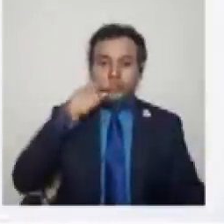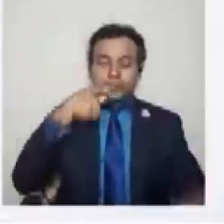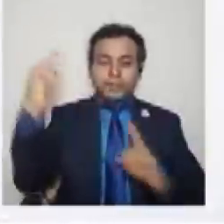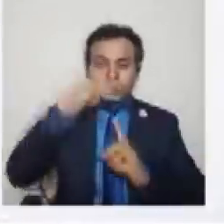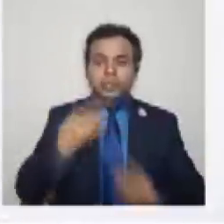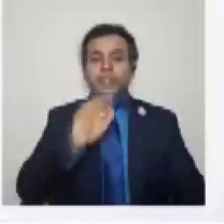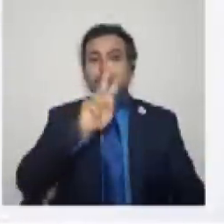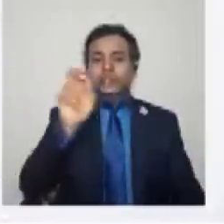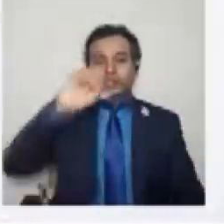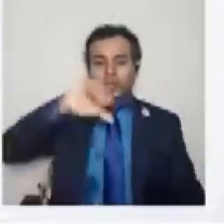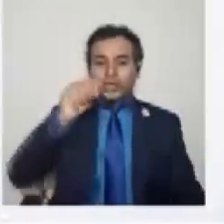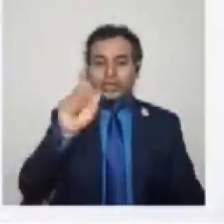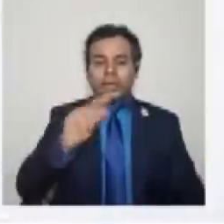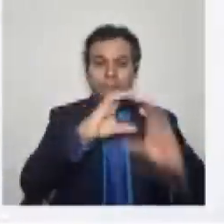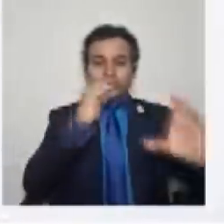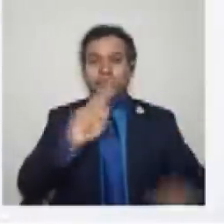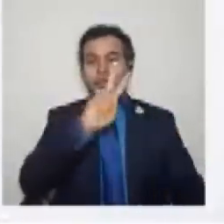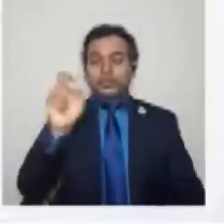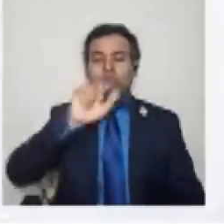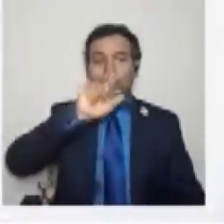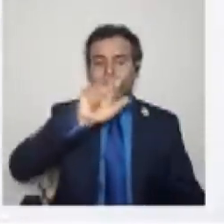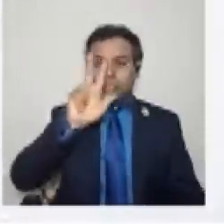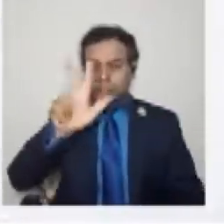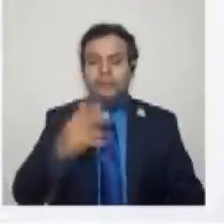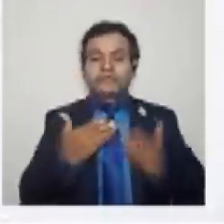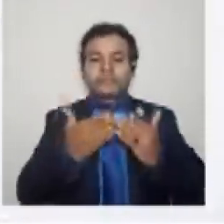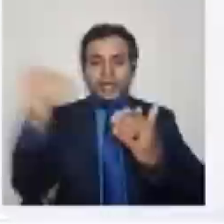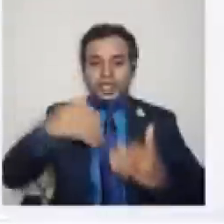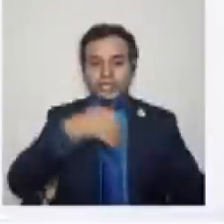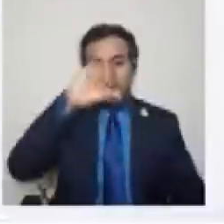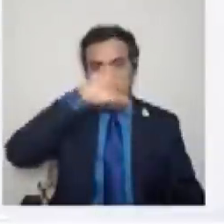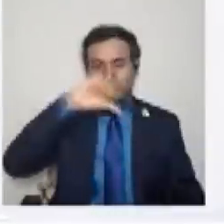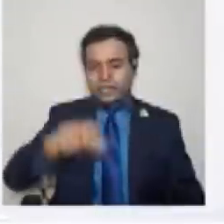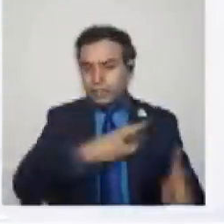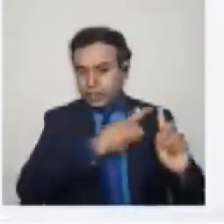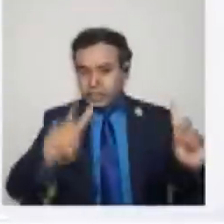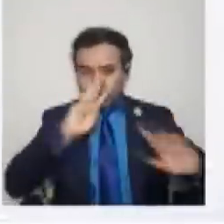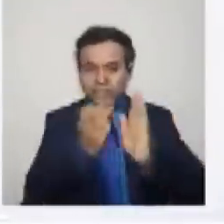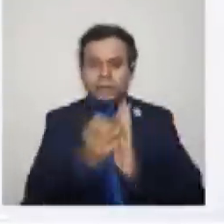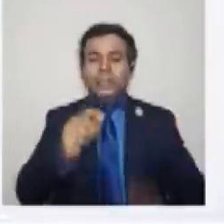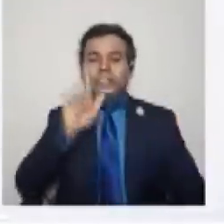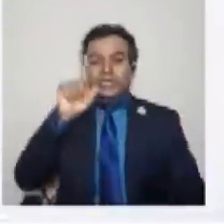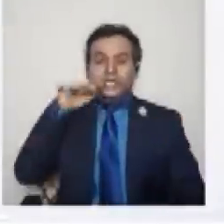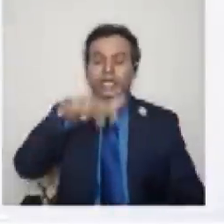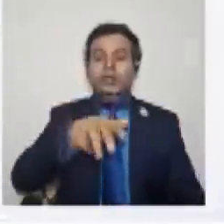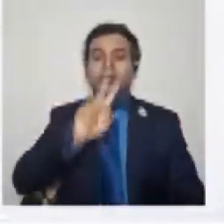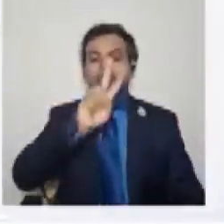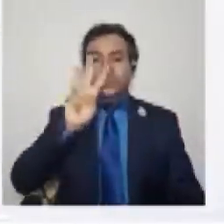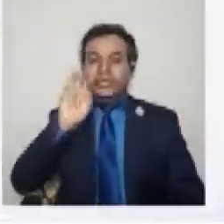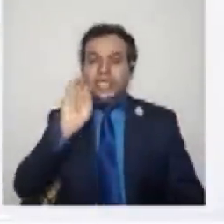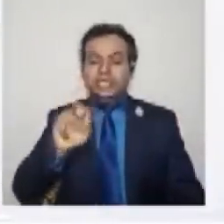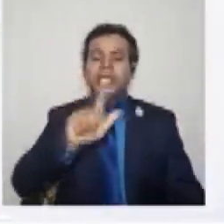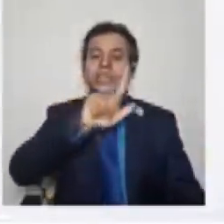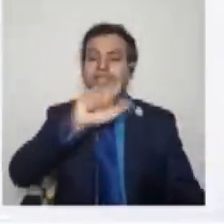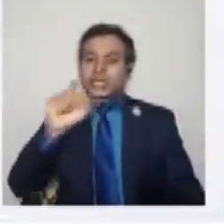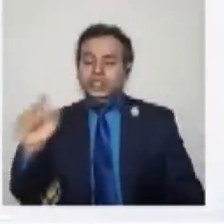24 ঘন্টায় স্ক্রিনিং হয়েছেন 670 জন, এর মধ্যে বিমানবন্দরে 293 জন, স্থলবন্দরে 278 জন এবং সমুদ্র বন্দরে